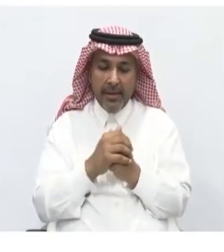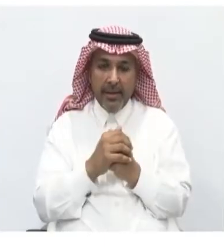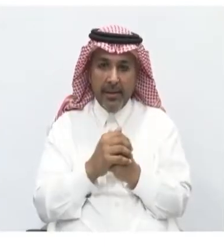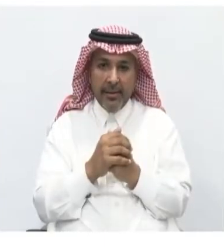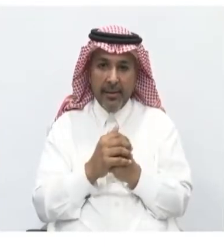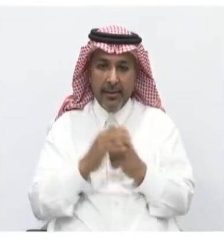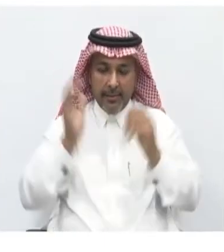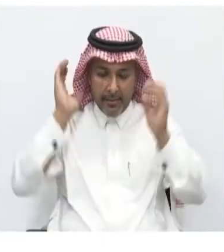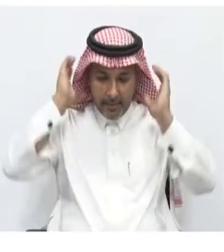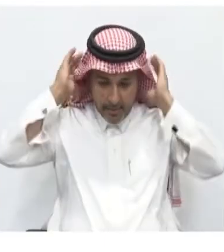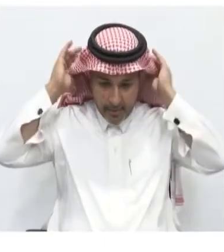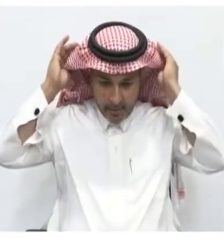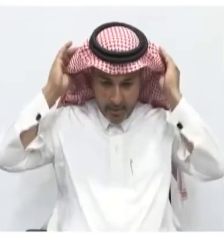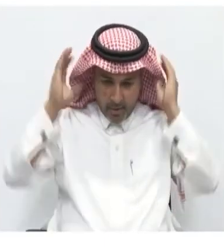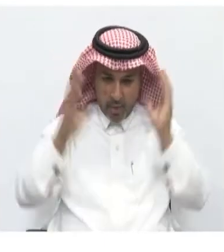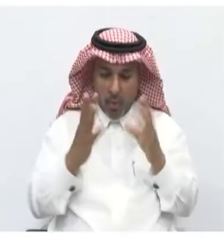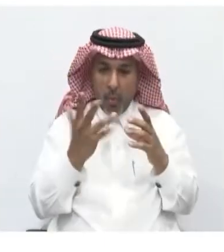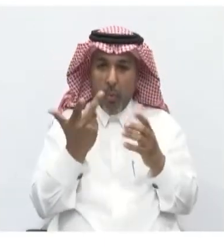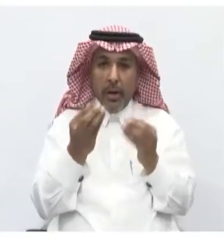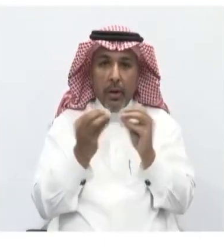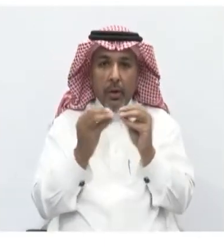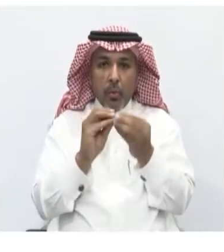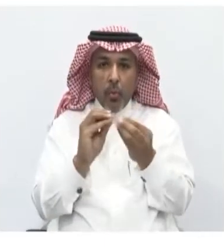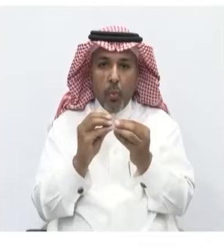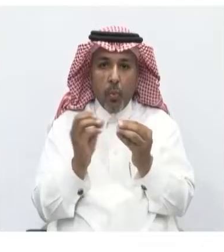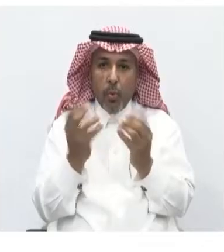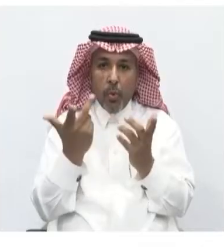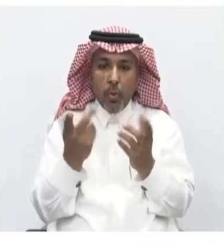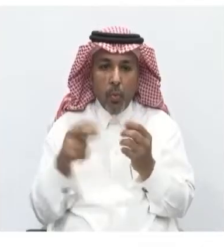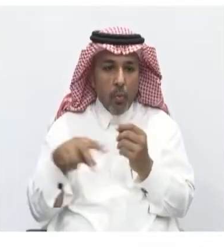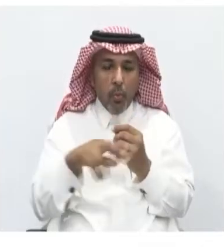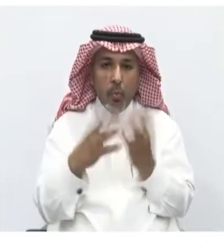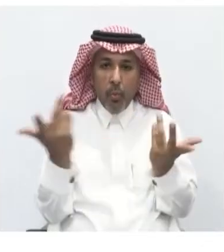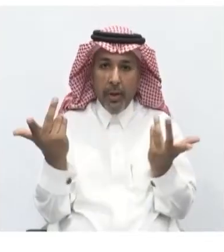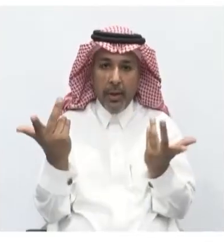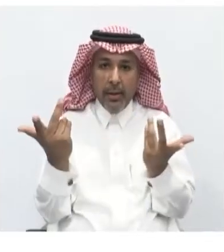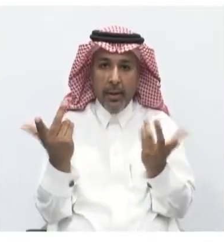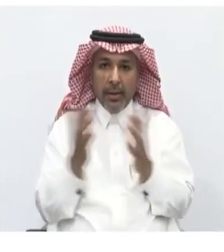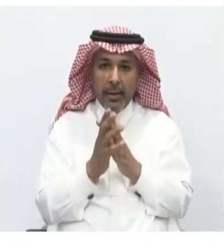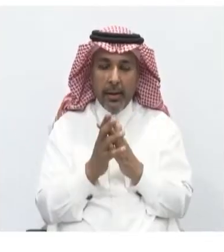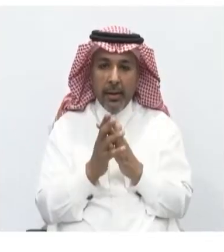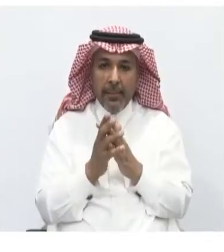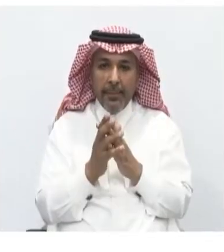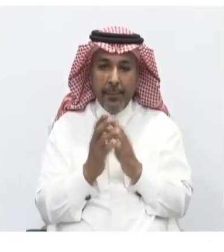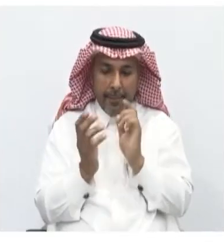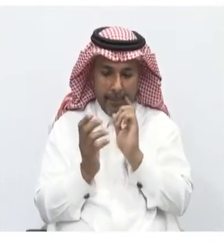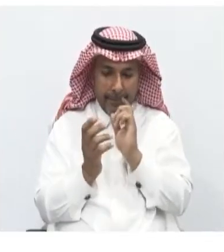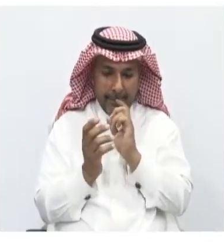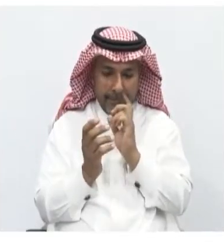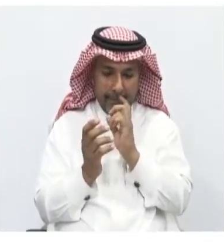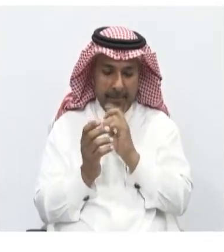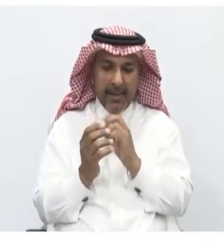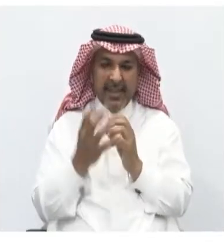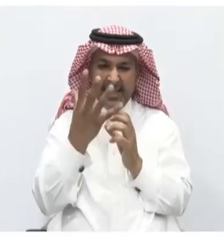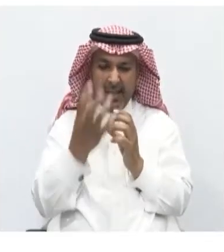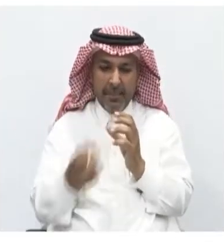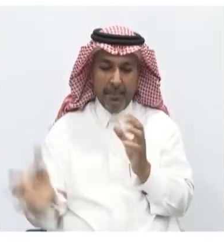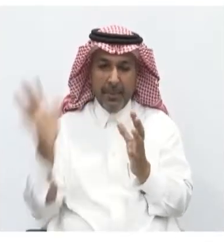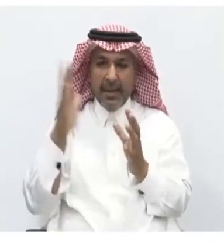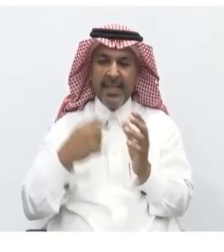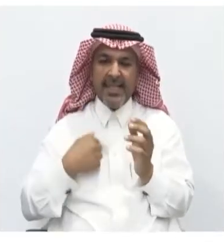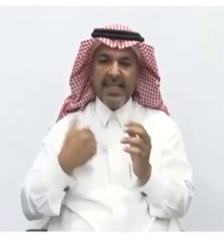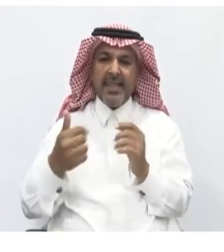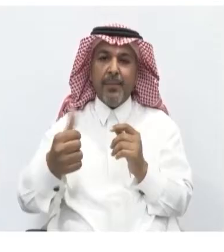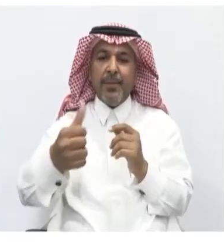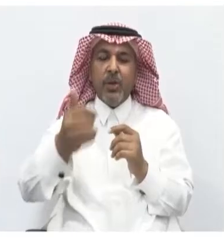اين ذهبت الماده هل استهلكت ام ماذا حدث لها نعم استهلكت اذا نستنتج